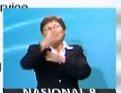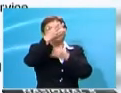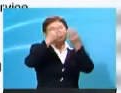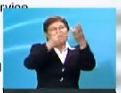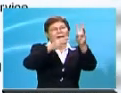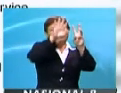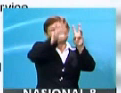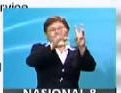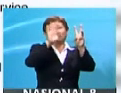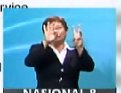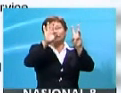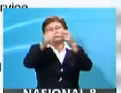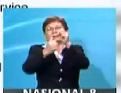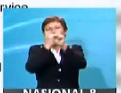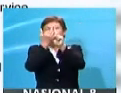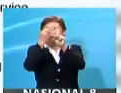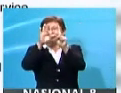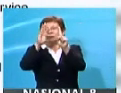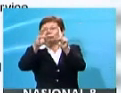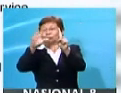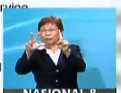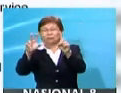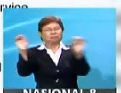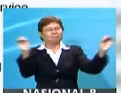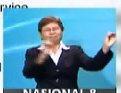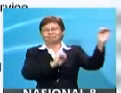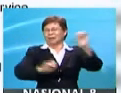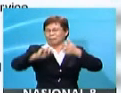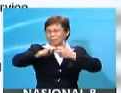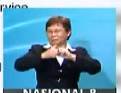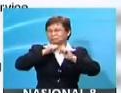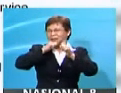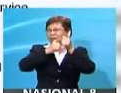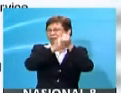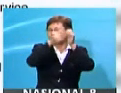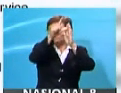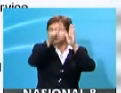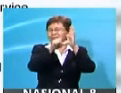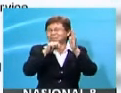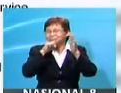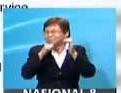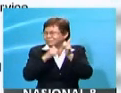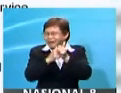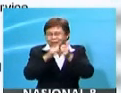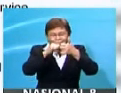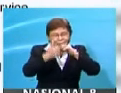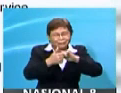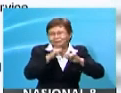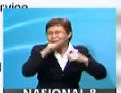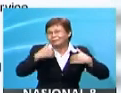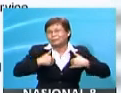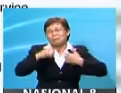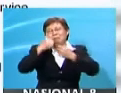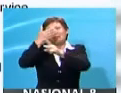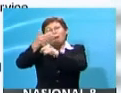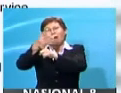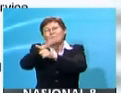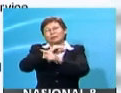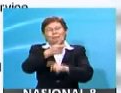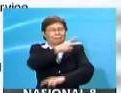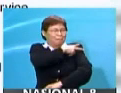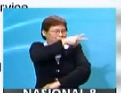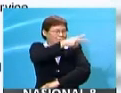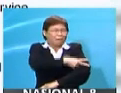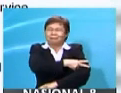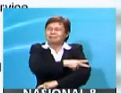September 1963 justeru tiada isu ketidakpatuhan perlembagaan persekutuan mengenai pembuangan kerja dan penurunan pangkat